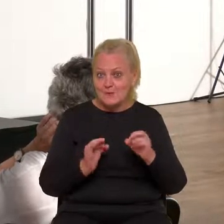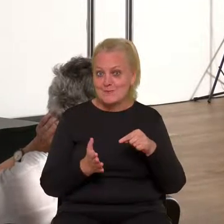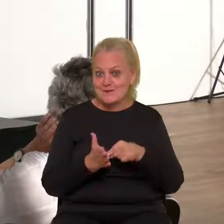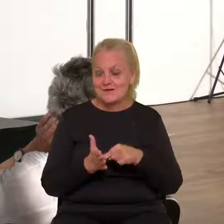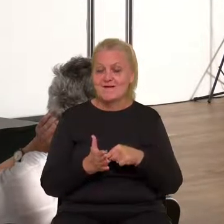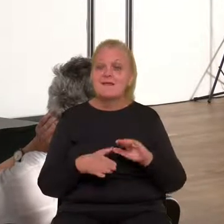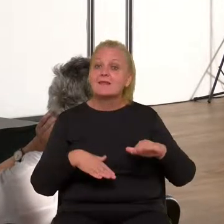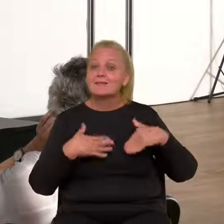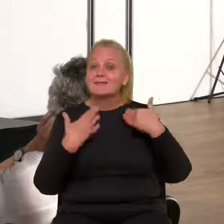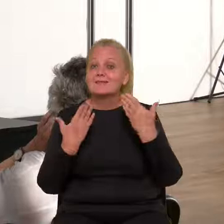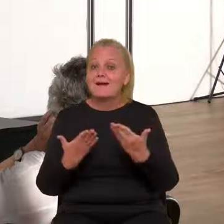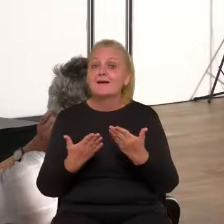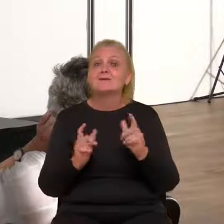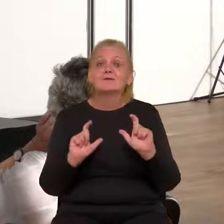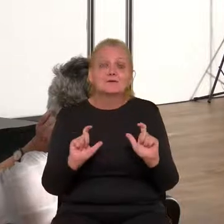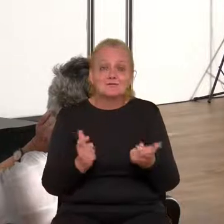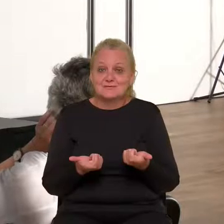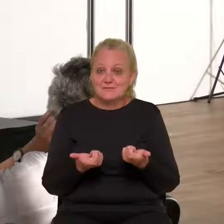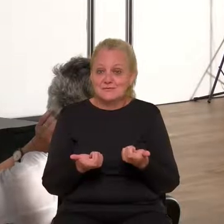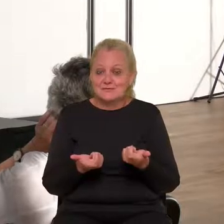literatura. Daje nam